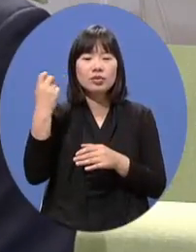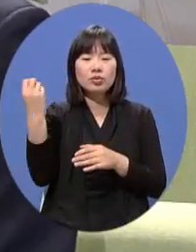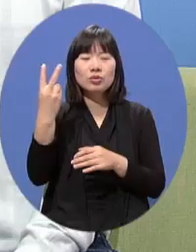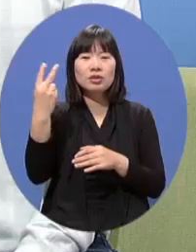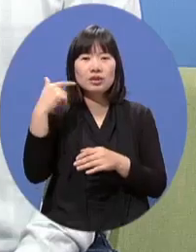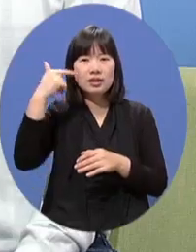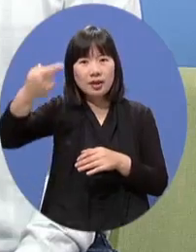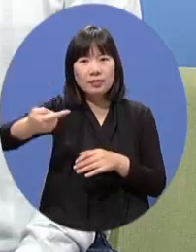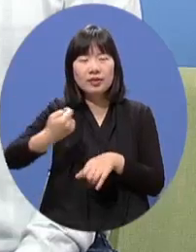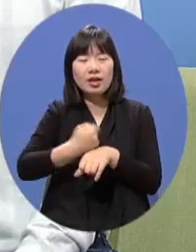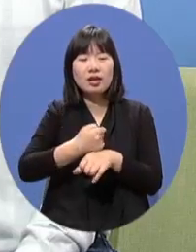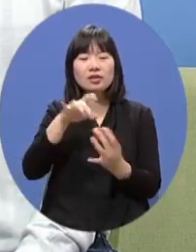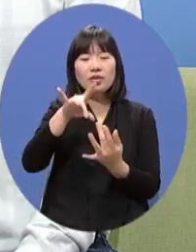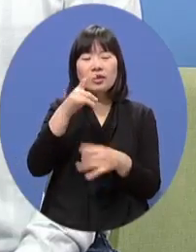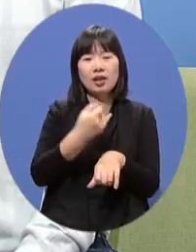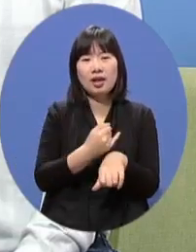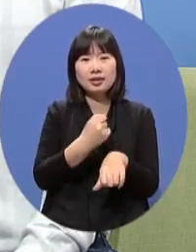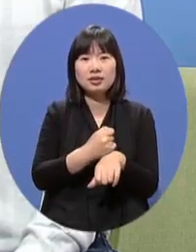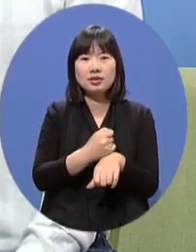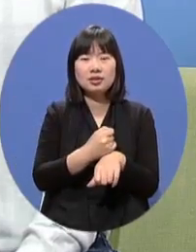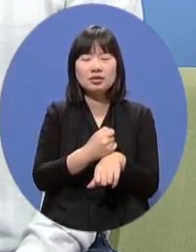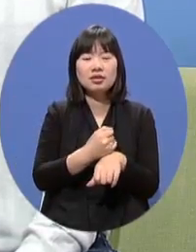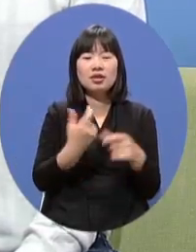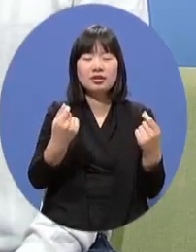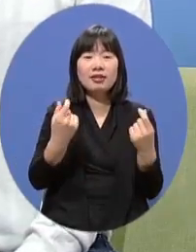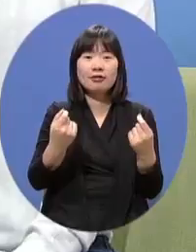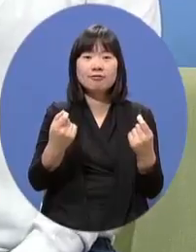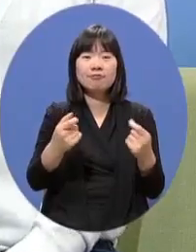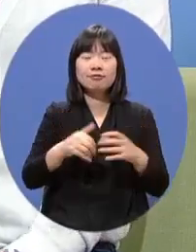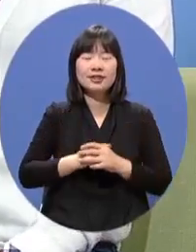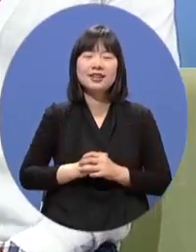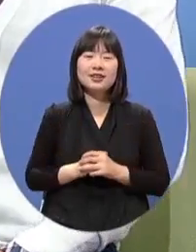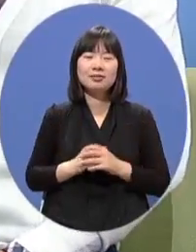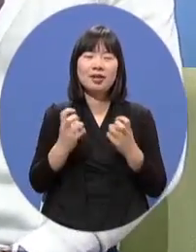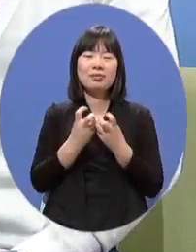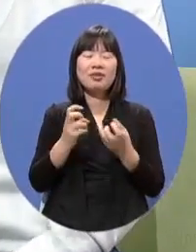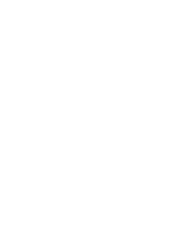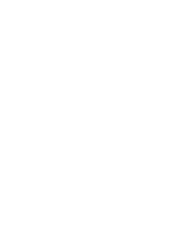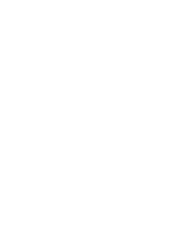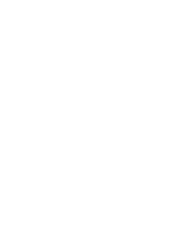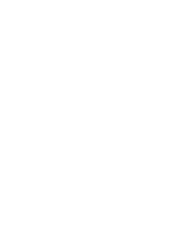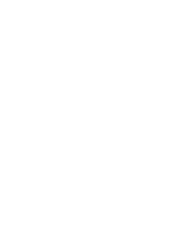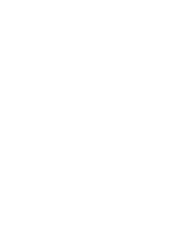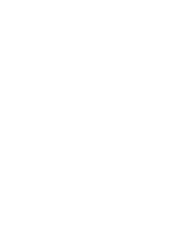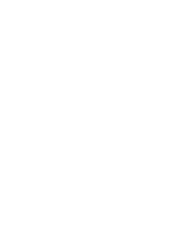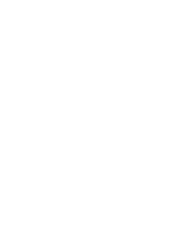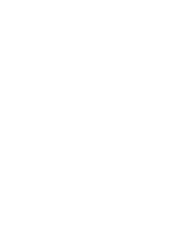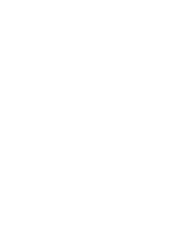이렇게 선택을 하는 그런 어떤 양육 방법 쓰는 게참 좋을 것 같습니다.